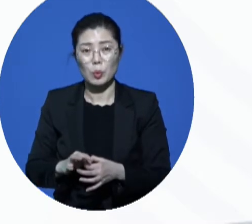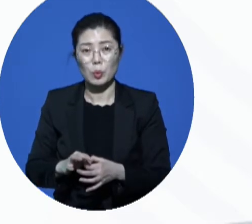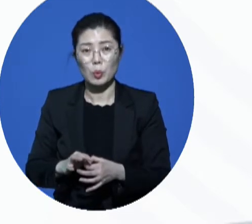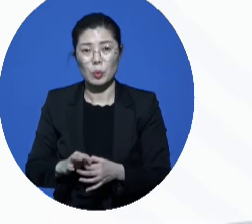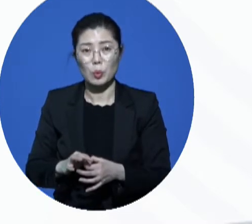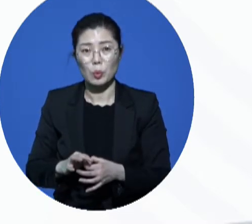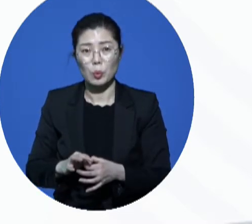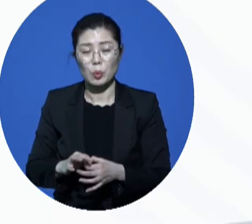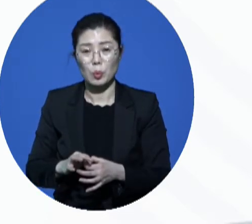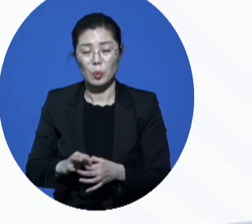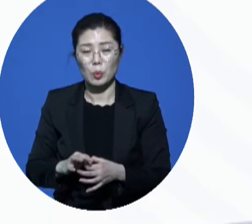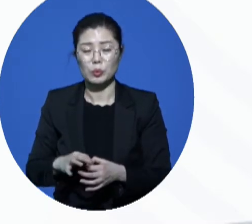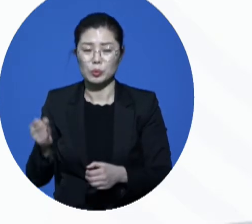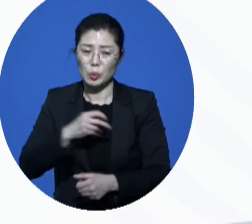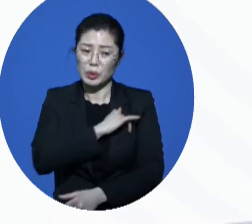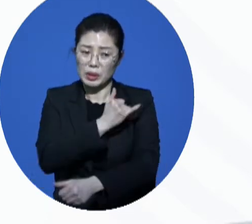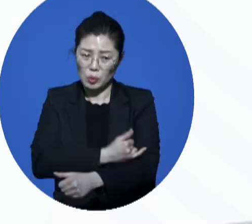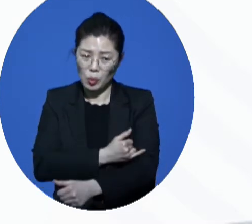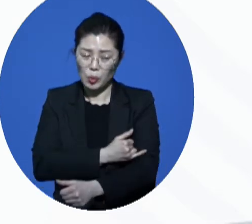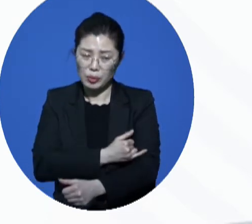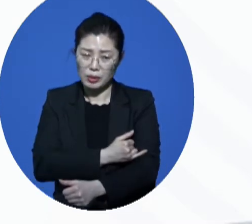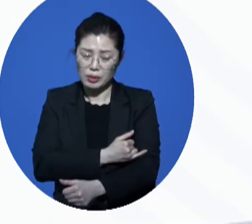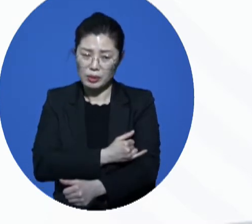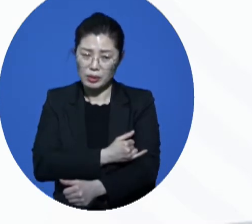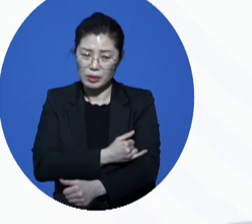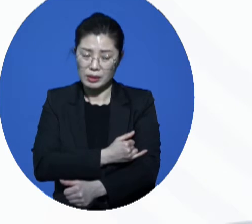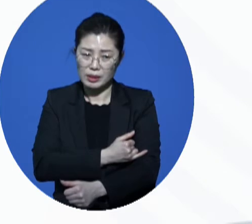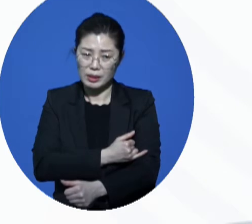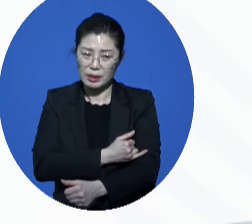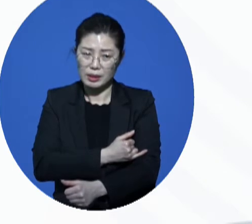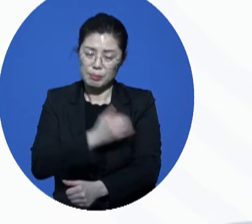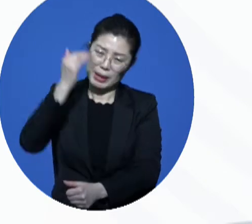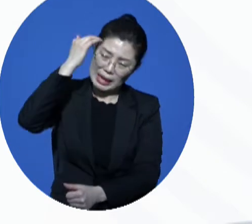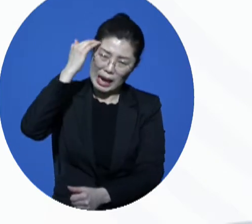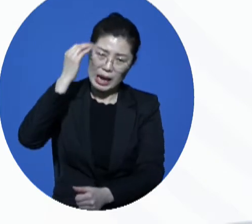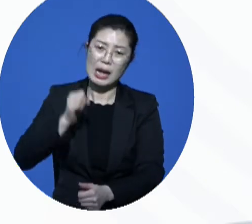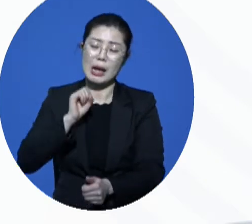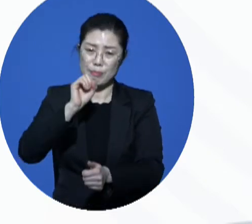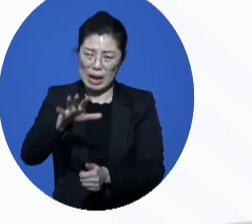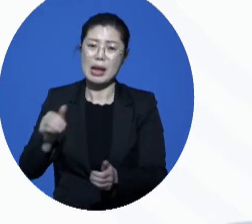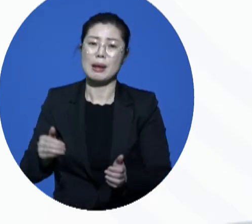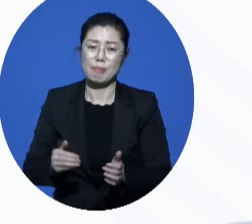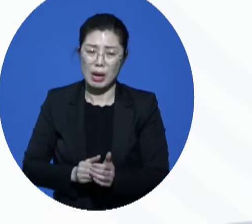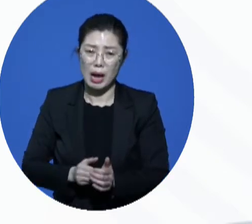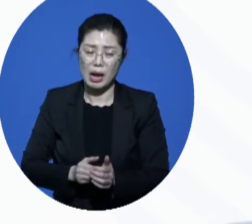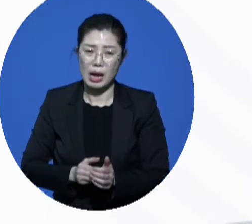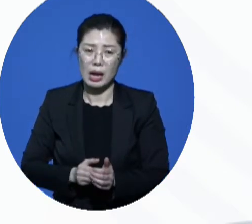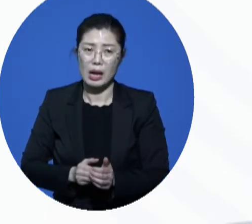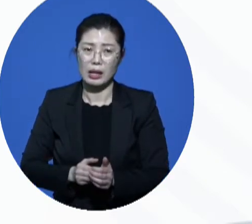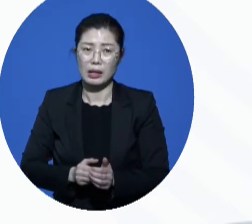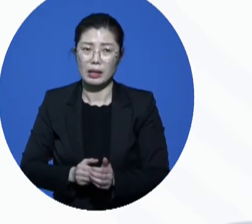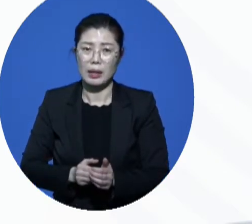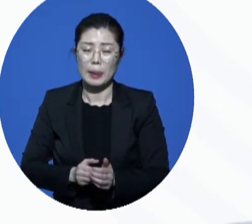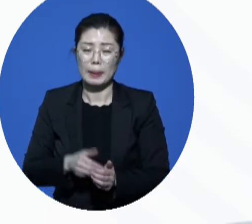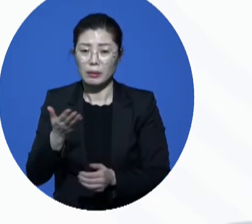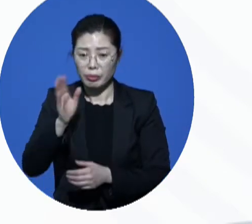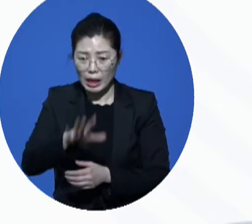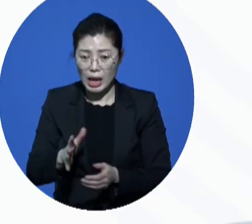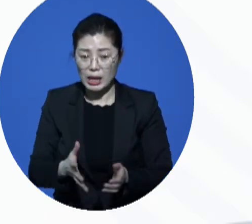내부적으로 이 인권 침해 강도를 높였던 것으로 파악이 됩니다. 이를테면은 잘못된 코로나에 대한 정보를 계속